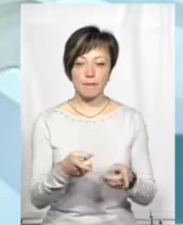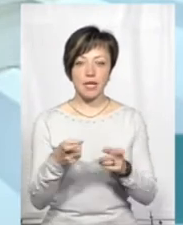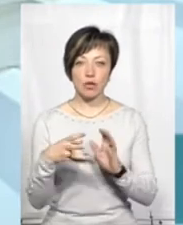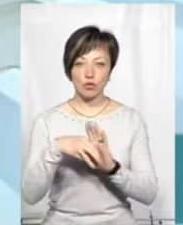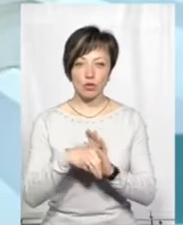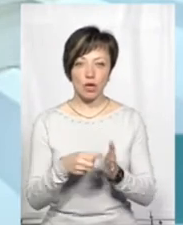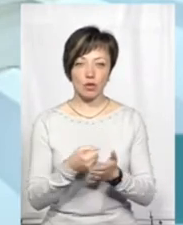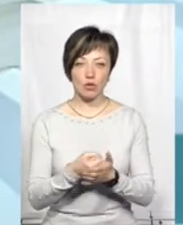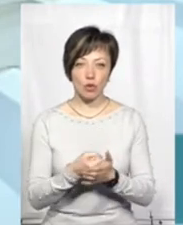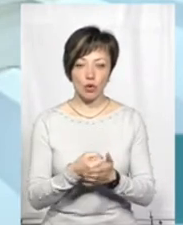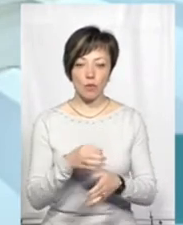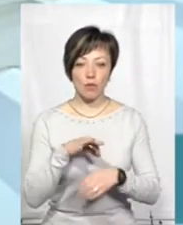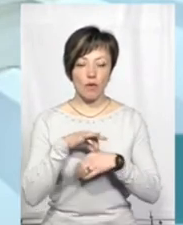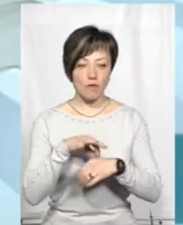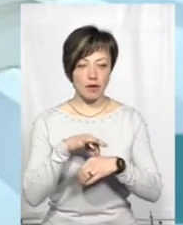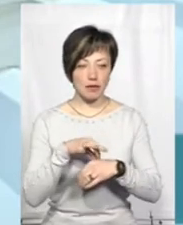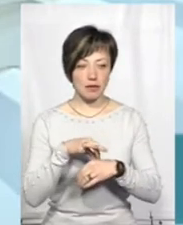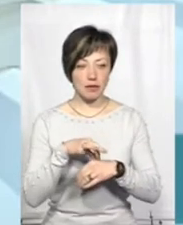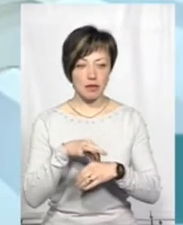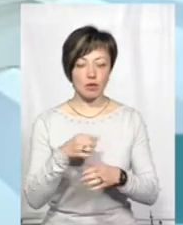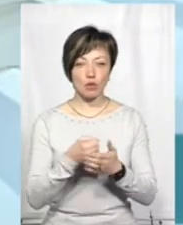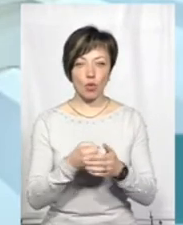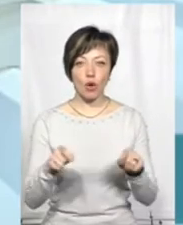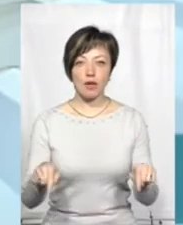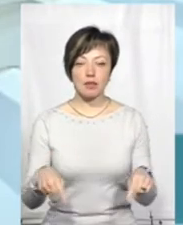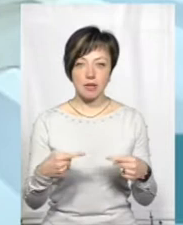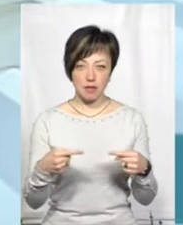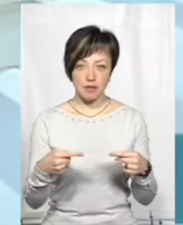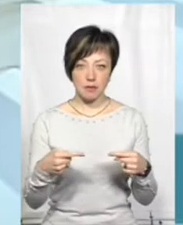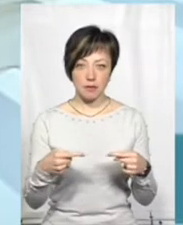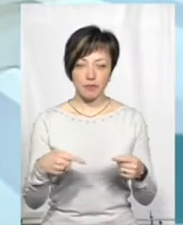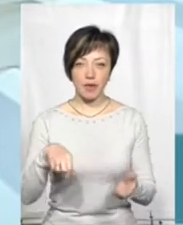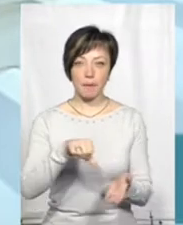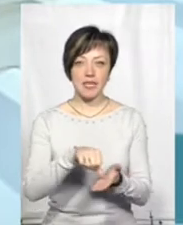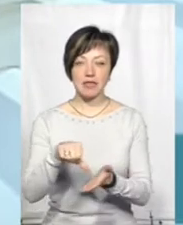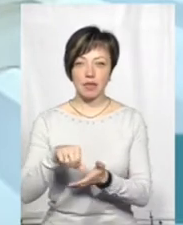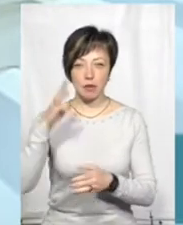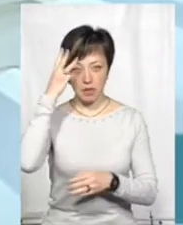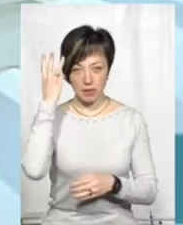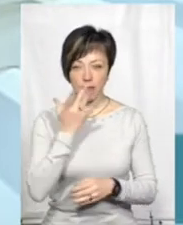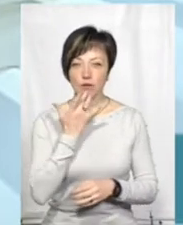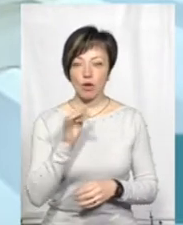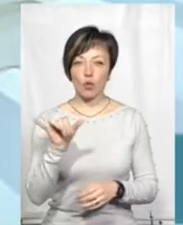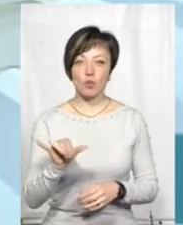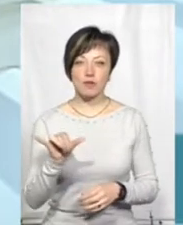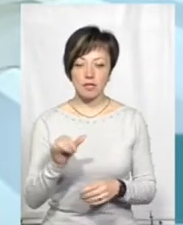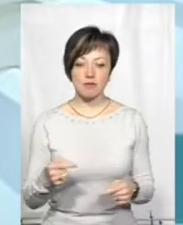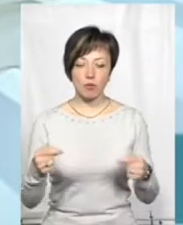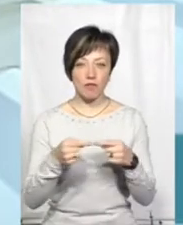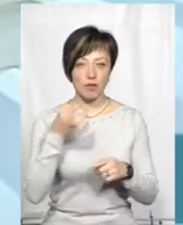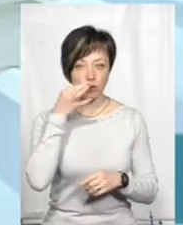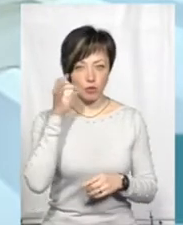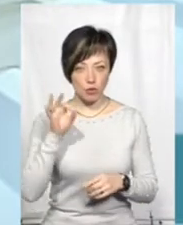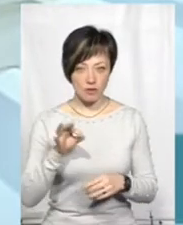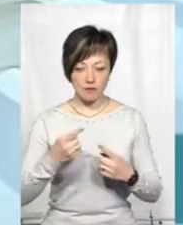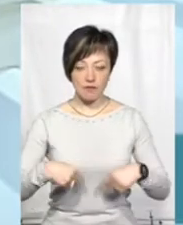підключали до його проведення, до організації представників Хмельницького національного університету з відповідним досвідом